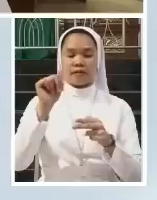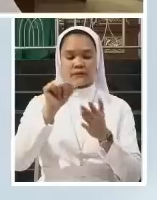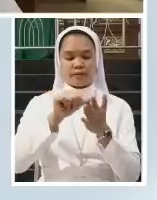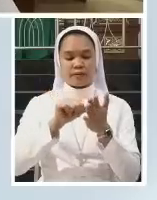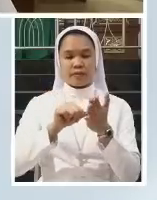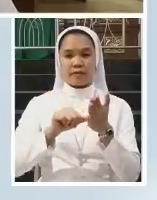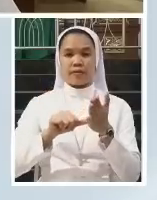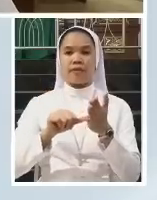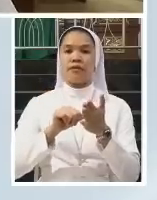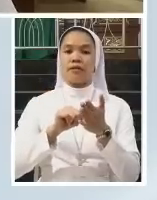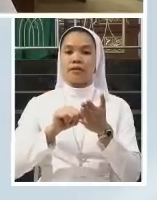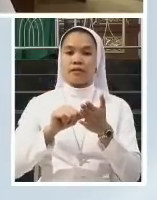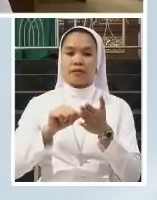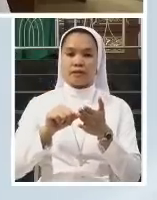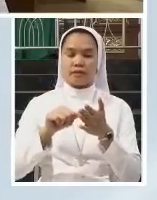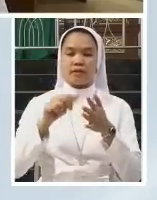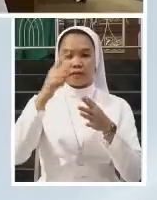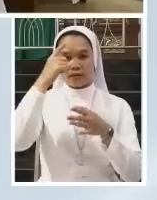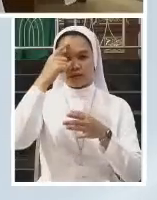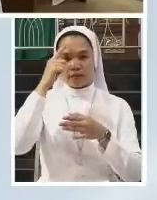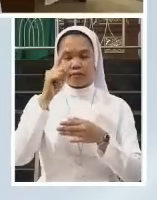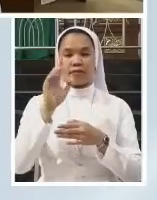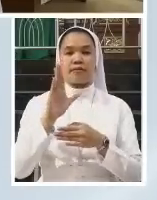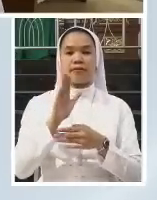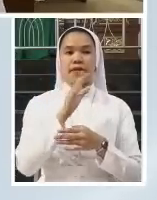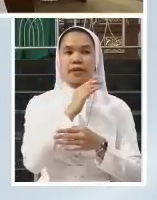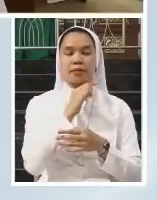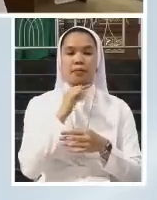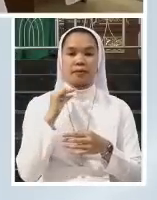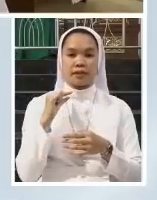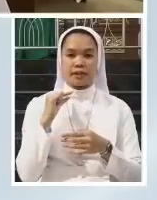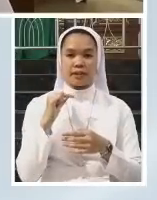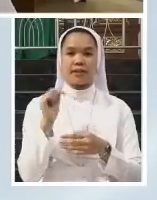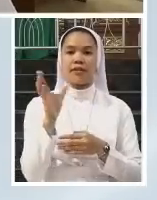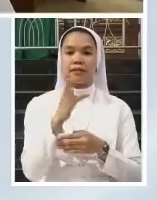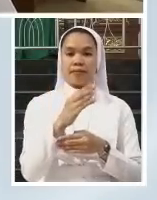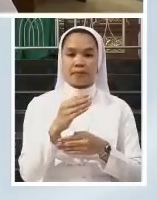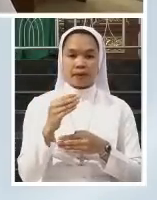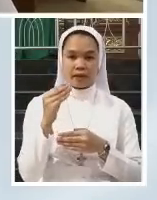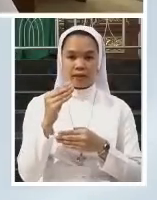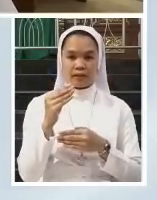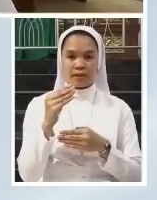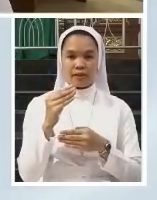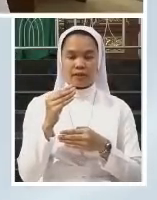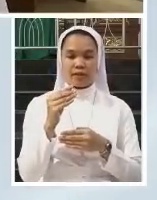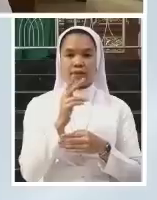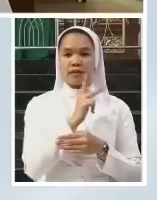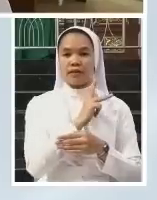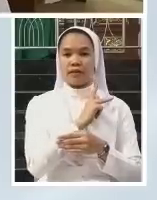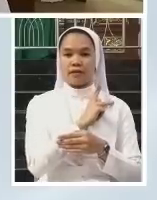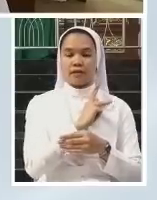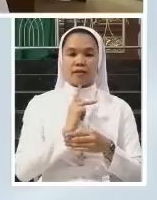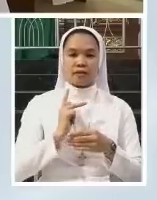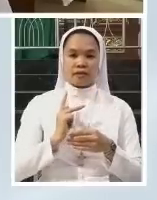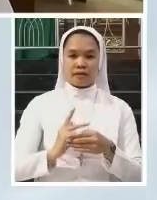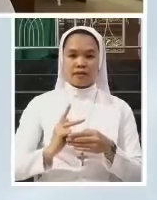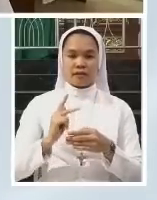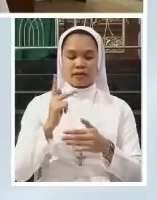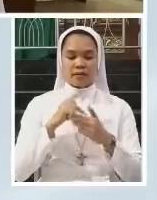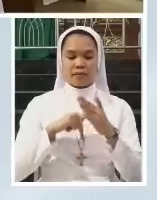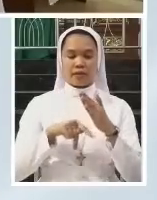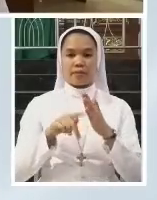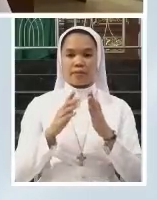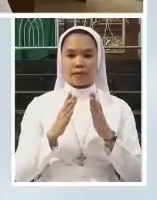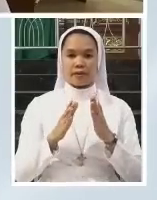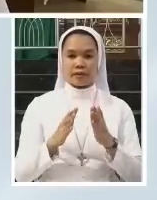linalahidan mo kan Krisma para semo ang mga padi, asin mga hade, ang mga propeta,